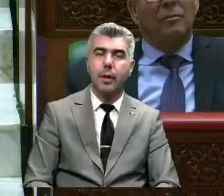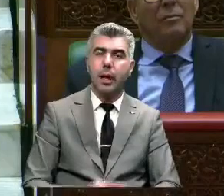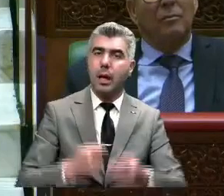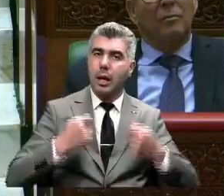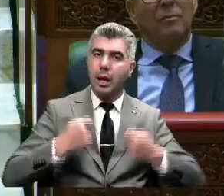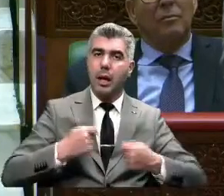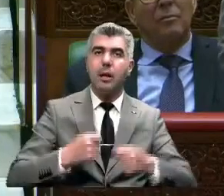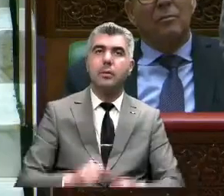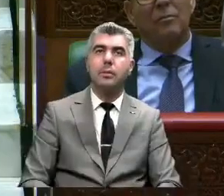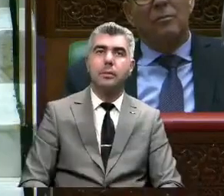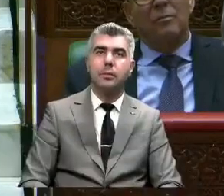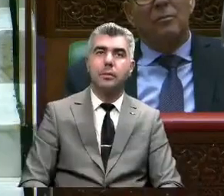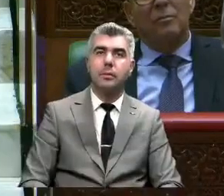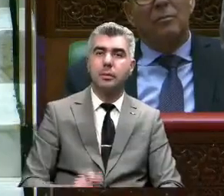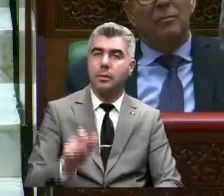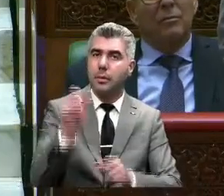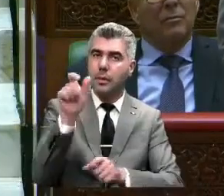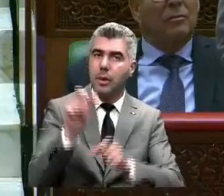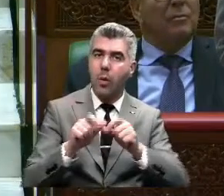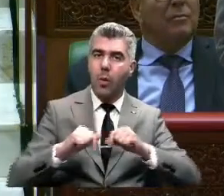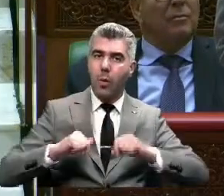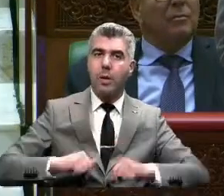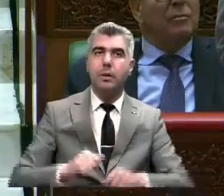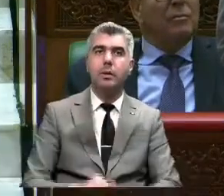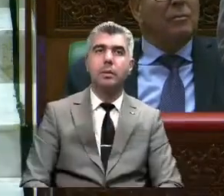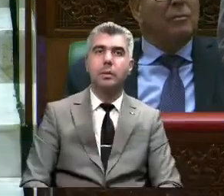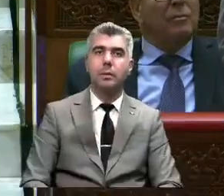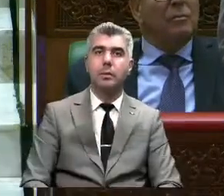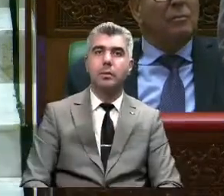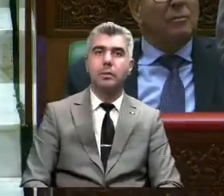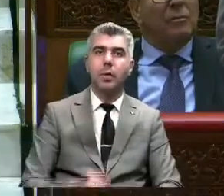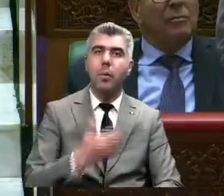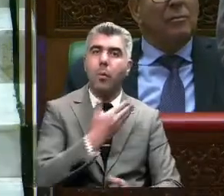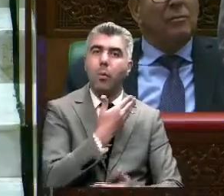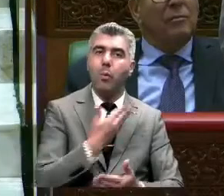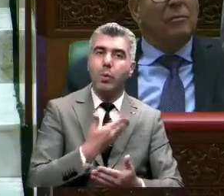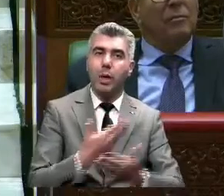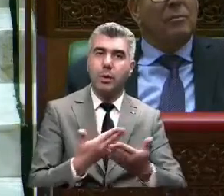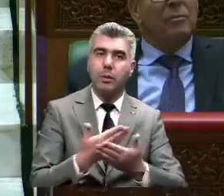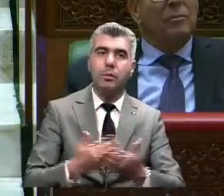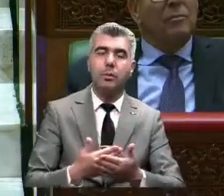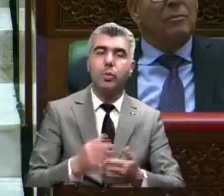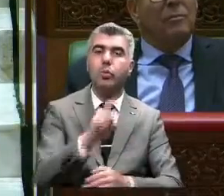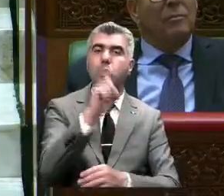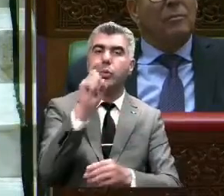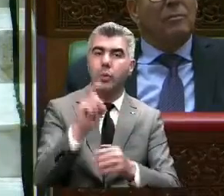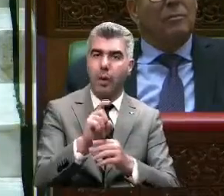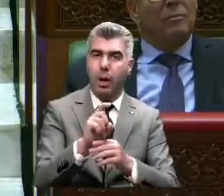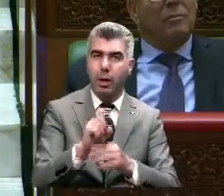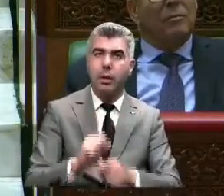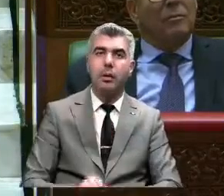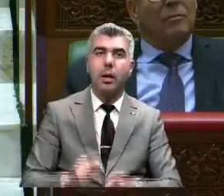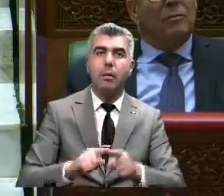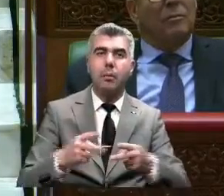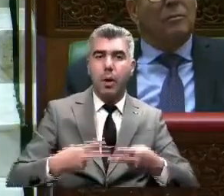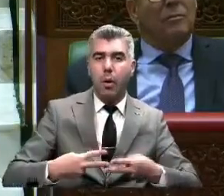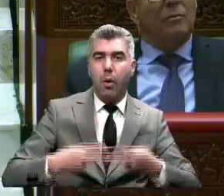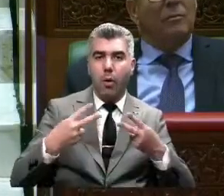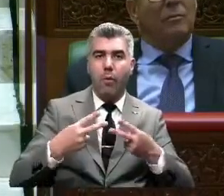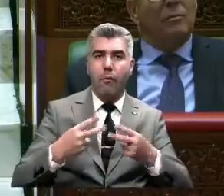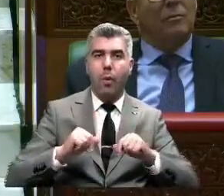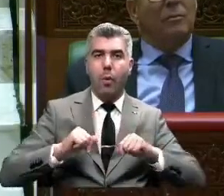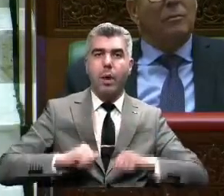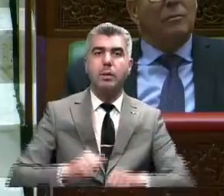سيد الرئيس، سيدين الوزيرين، سيدات والسادة المستشارين، تساؤل الذي طرحه السيد